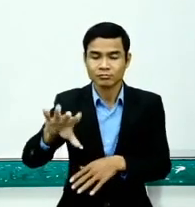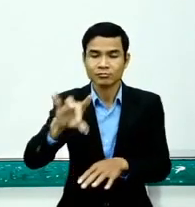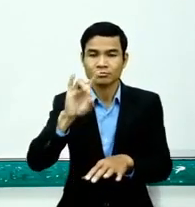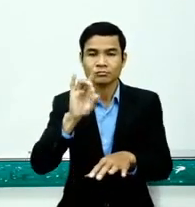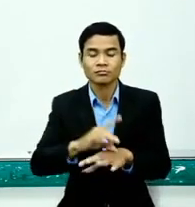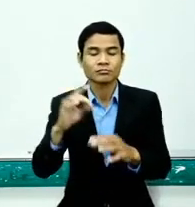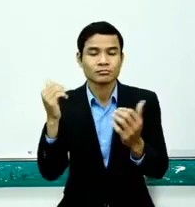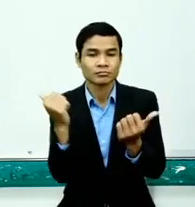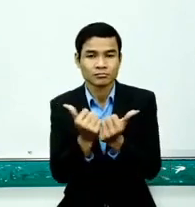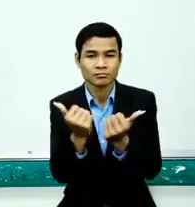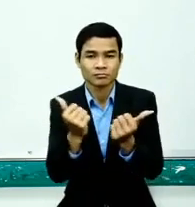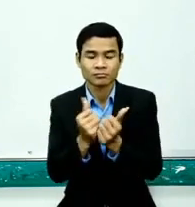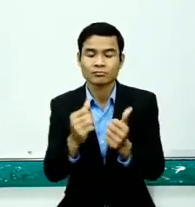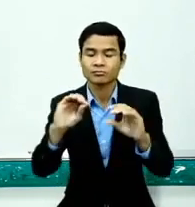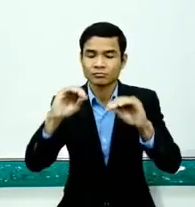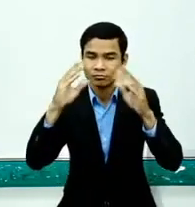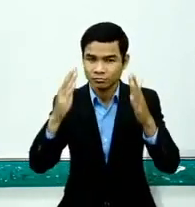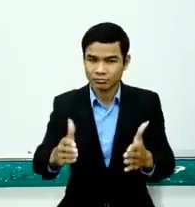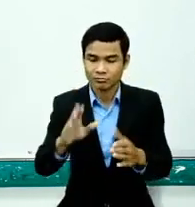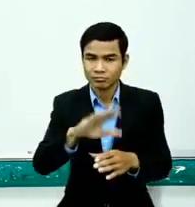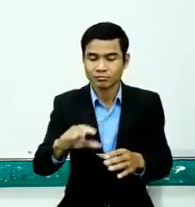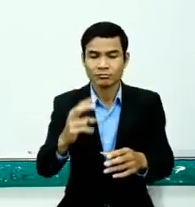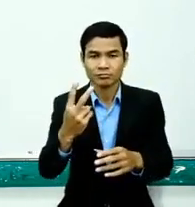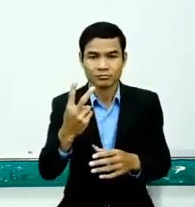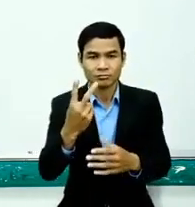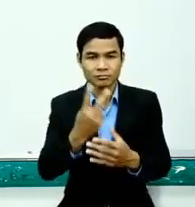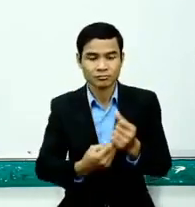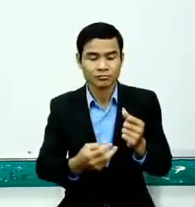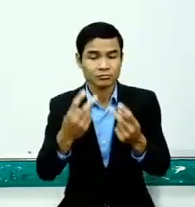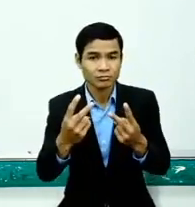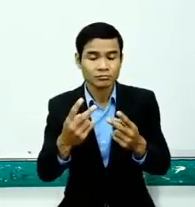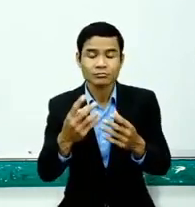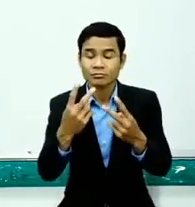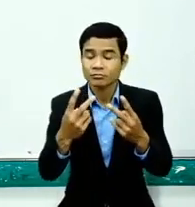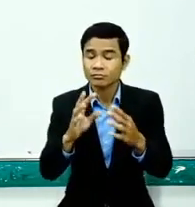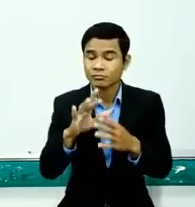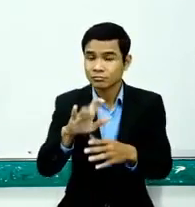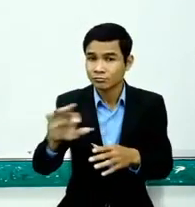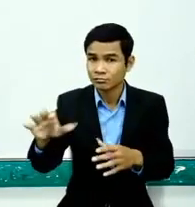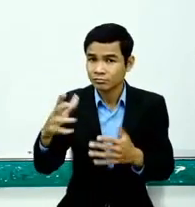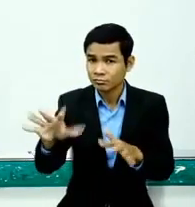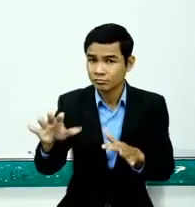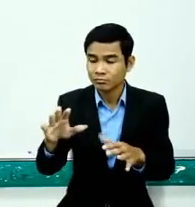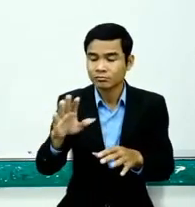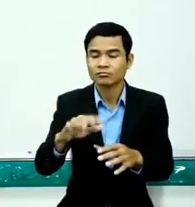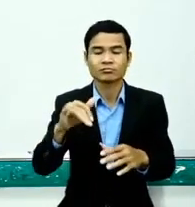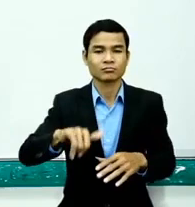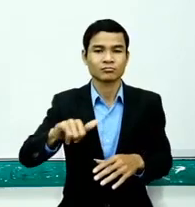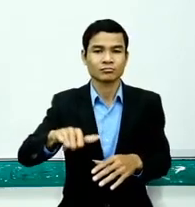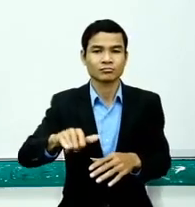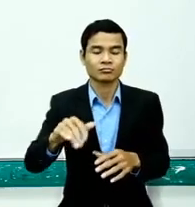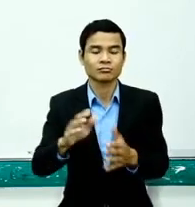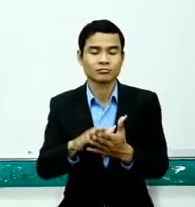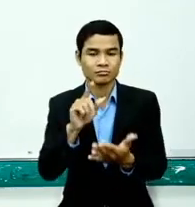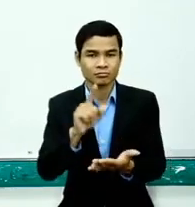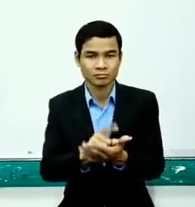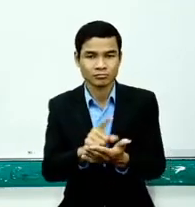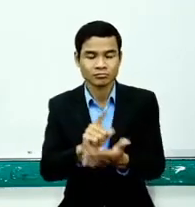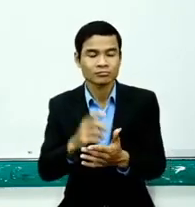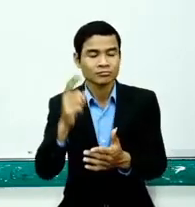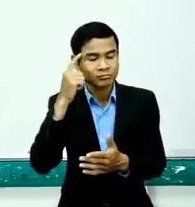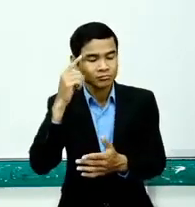ងល្បែងរបស់អ្នកគ្រូទាំង2ចាកូនបានឃើញតួអក្សរនៅកូនចានៅទេកូនគ្រាន់តែឮ